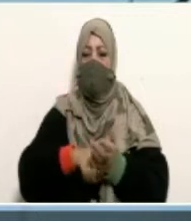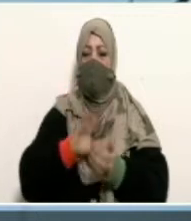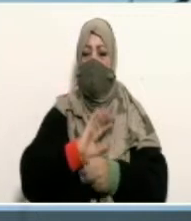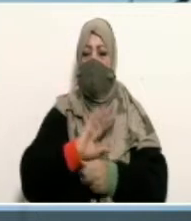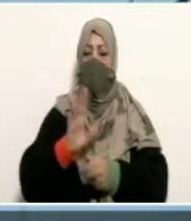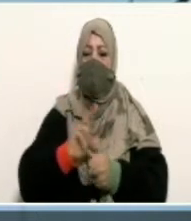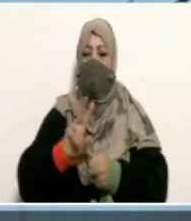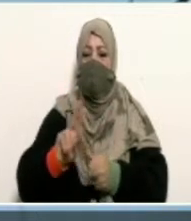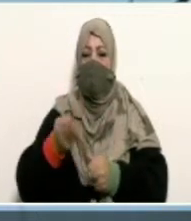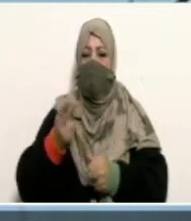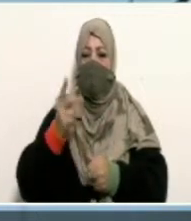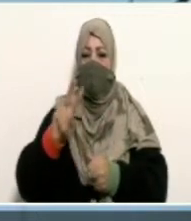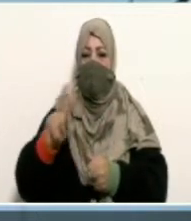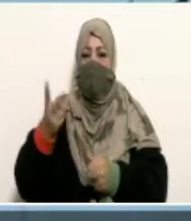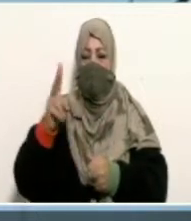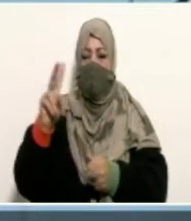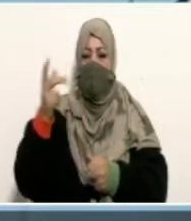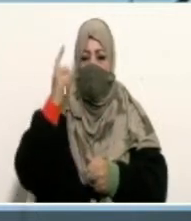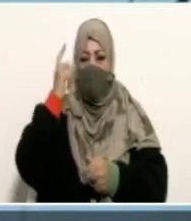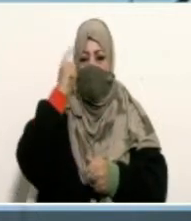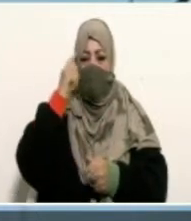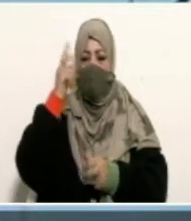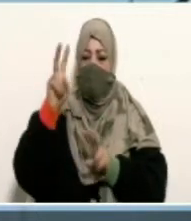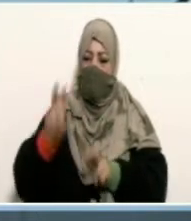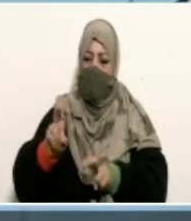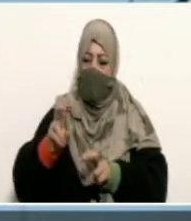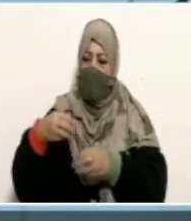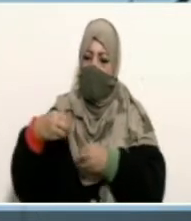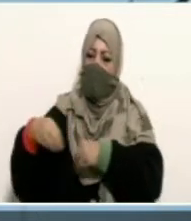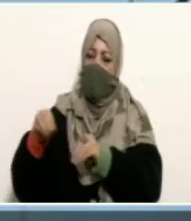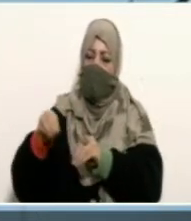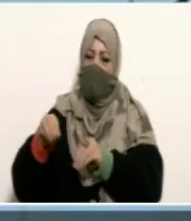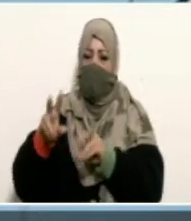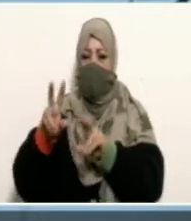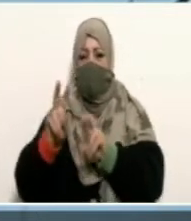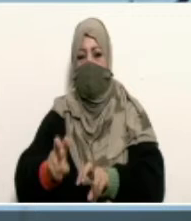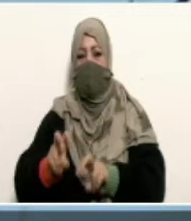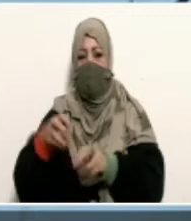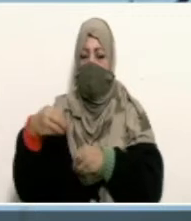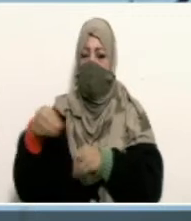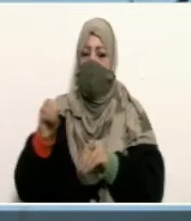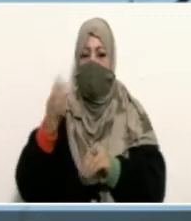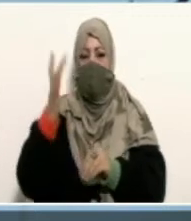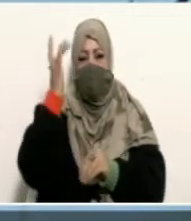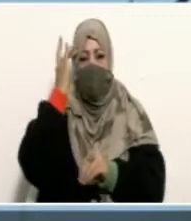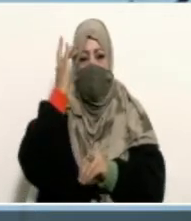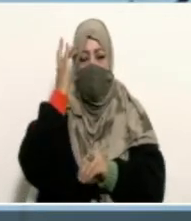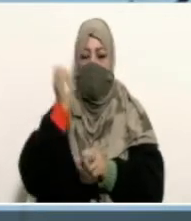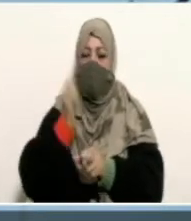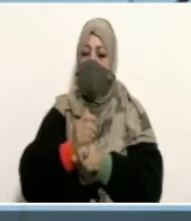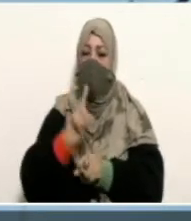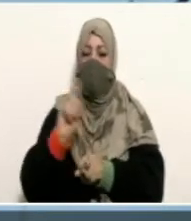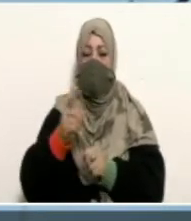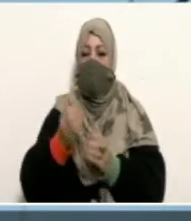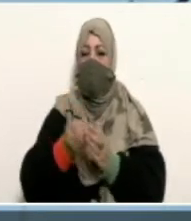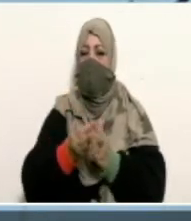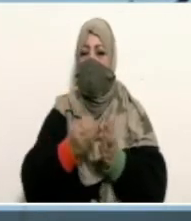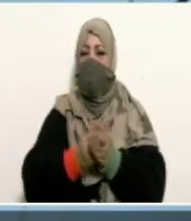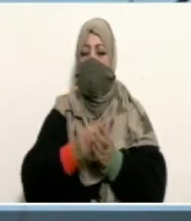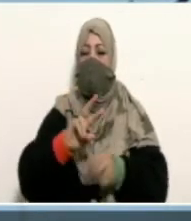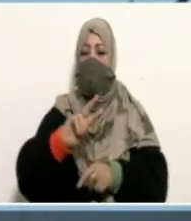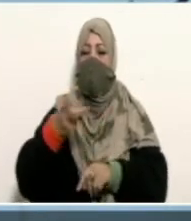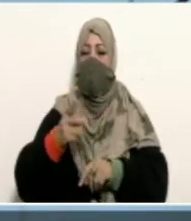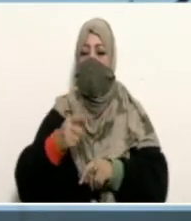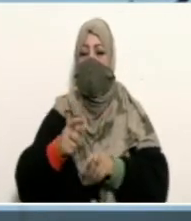ومرة جعله ميراثا كما يريد وكما يشتهي هو، فهذا يعني من المخالفة، وهذا الصنيع مخالف